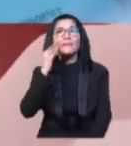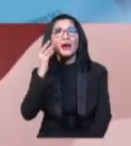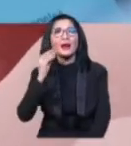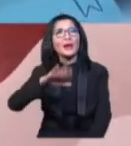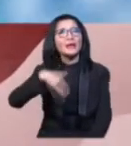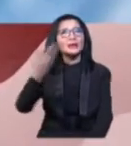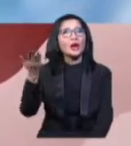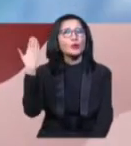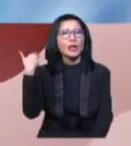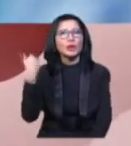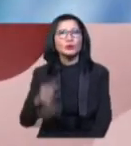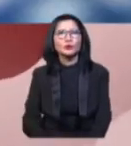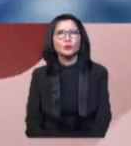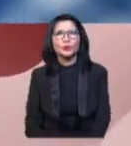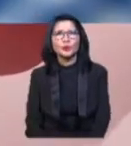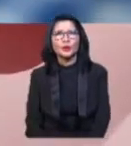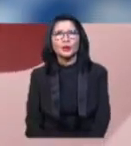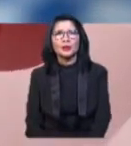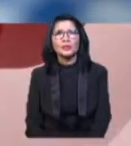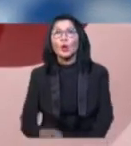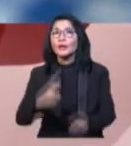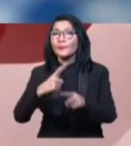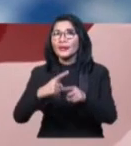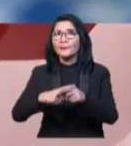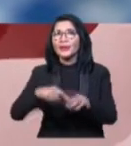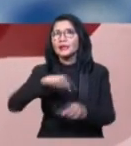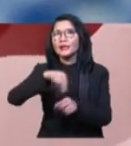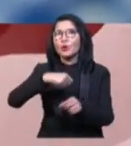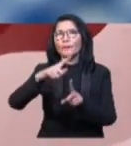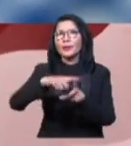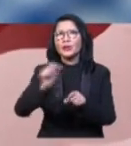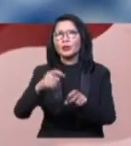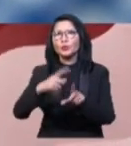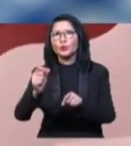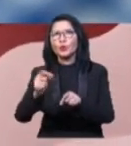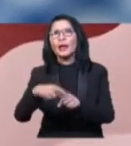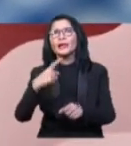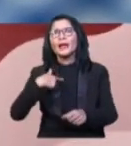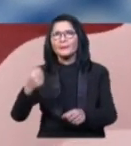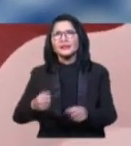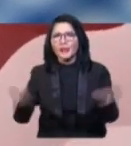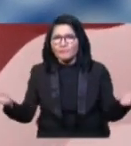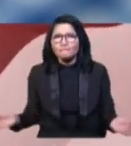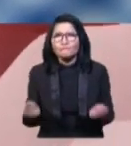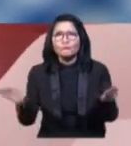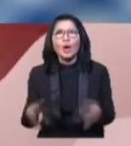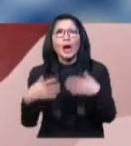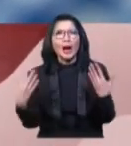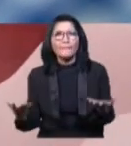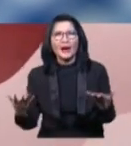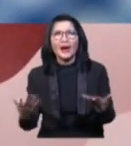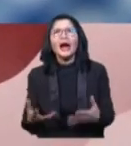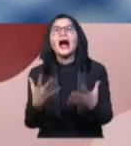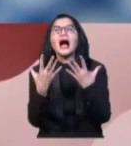lalu, dan aku yakin teman-teman di Tuku juga sepakat, yang bisa mendrive itu semua hanyalah